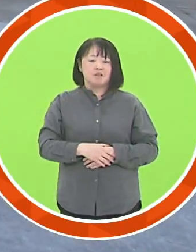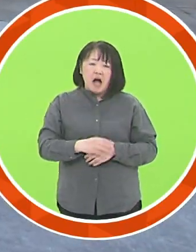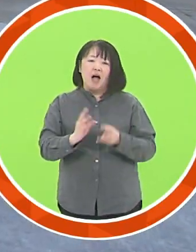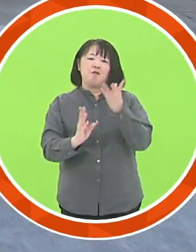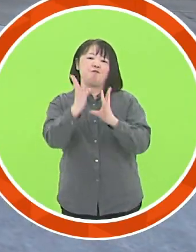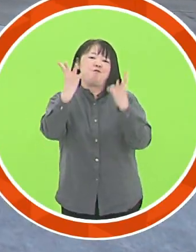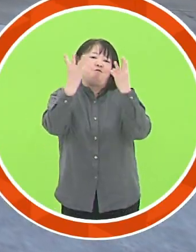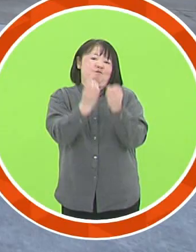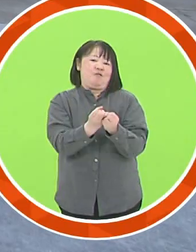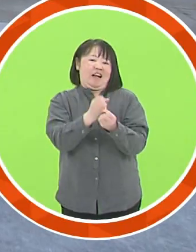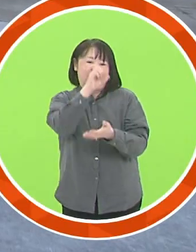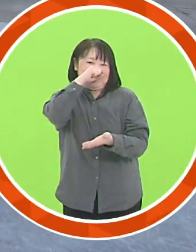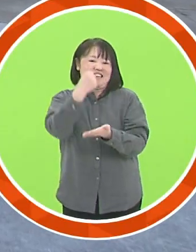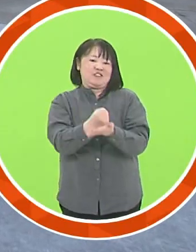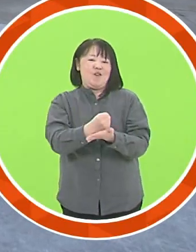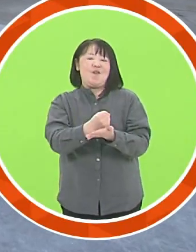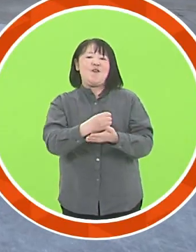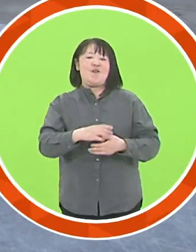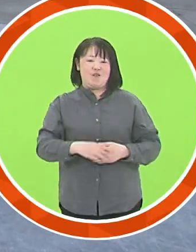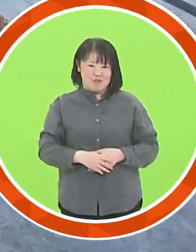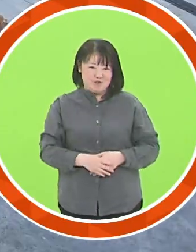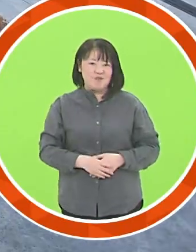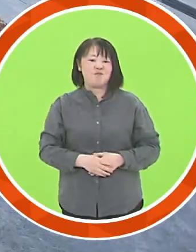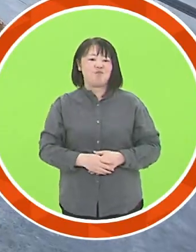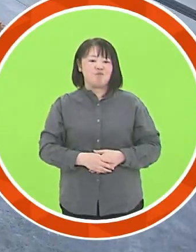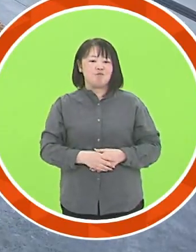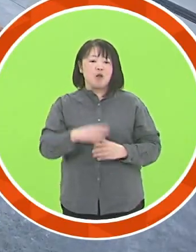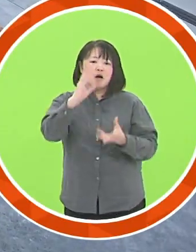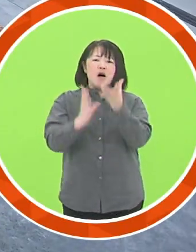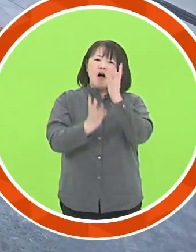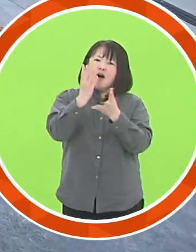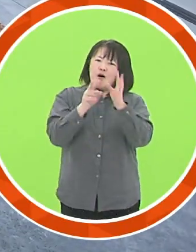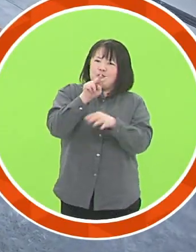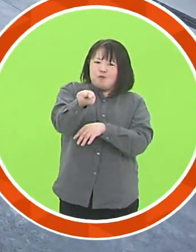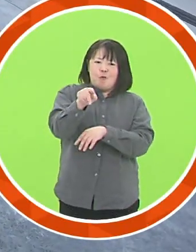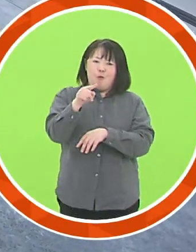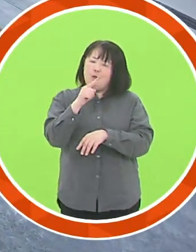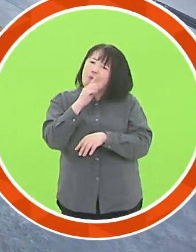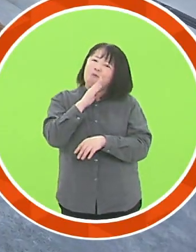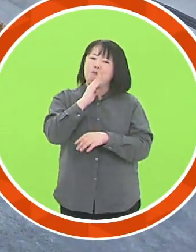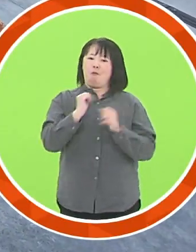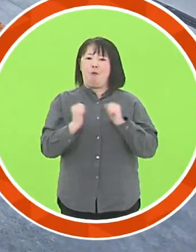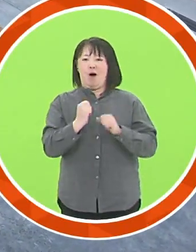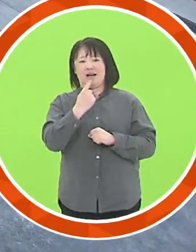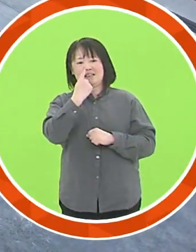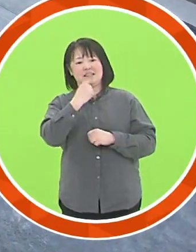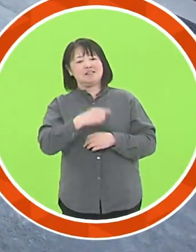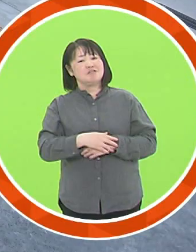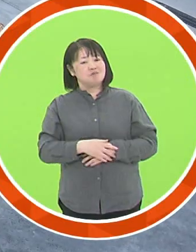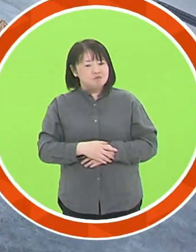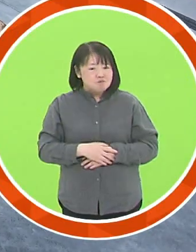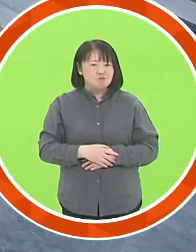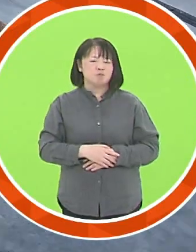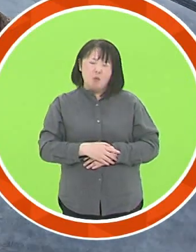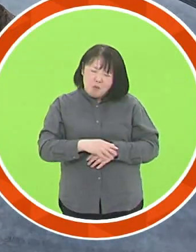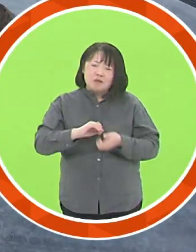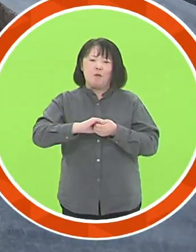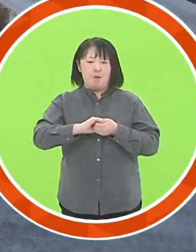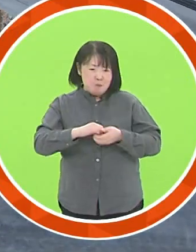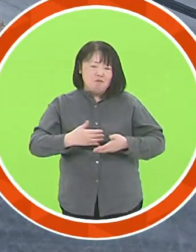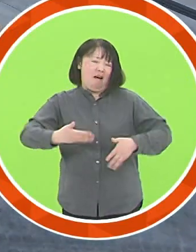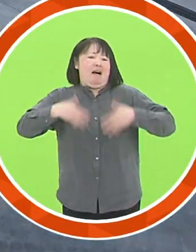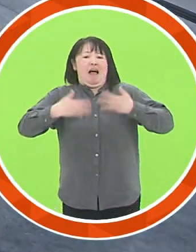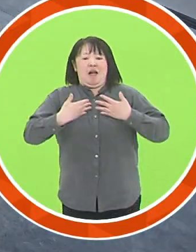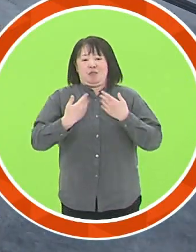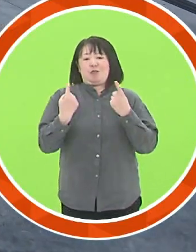火成功です。 うわー、火が上がるのを見ると、はい、やっぱ怖いですね。 はい、どうしても冷静な